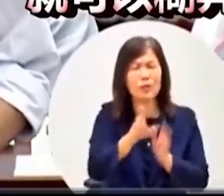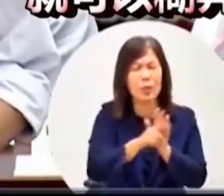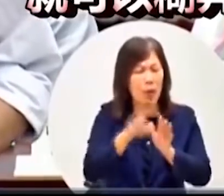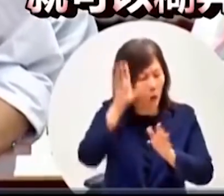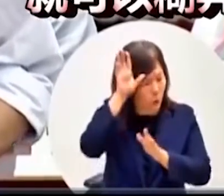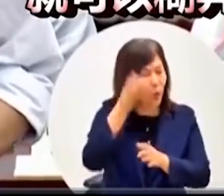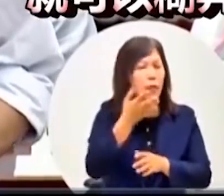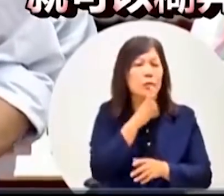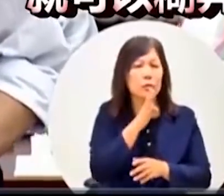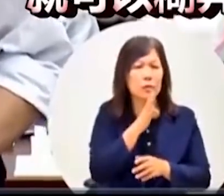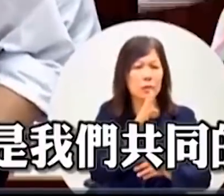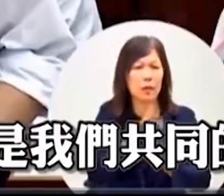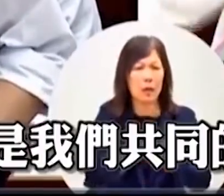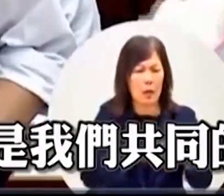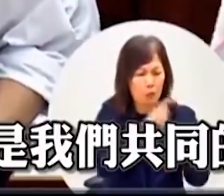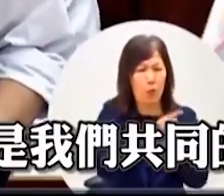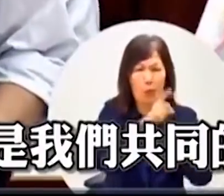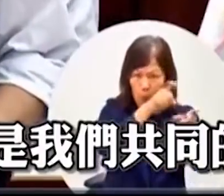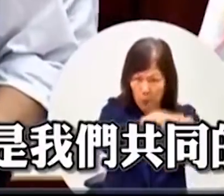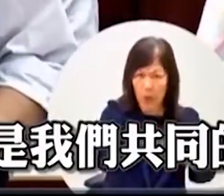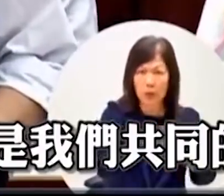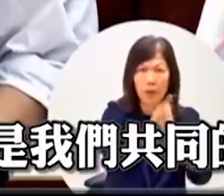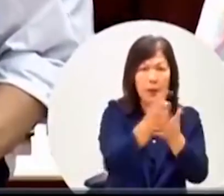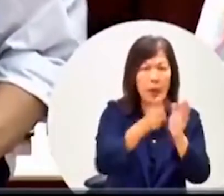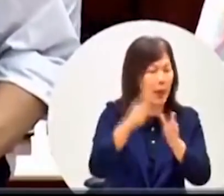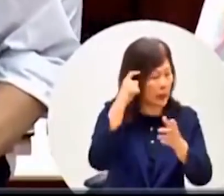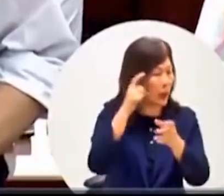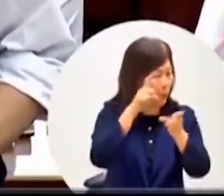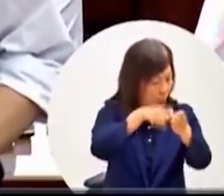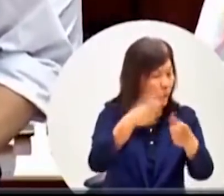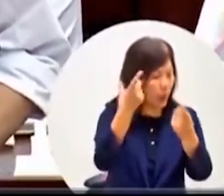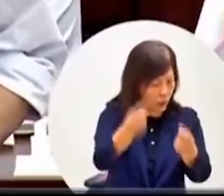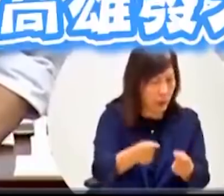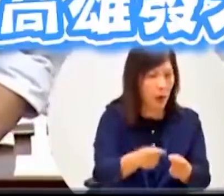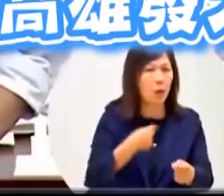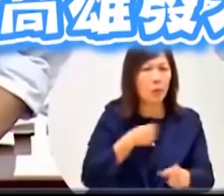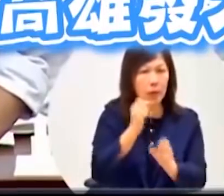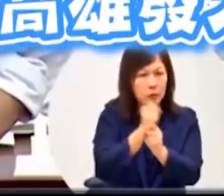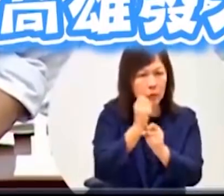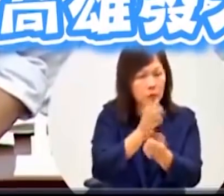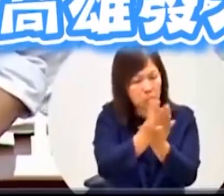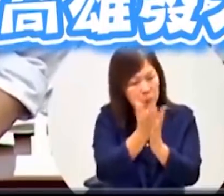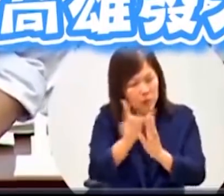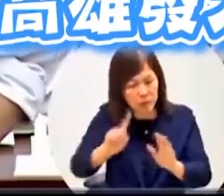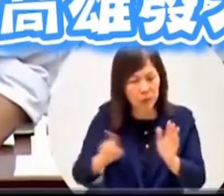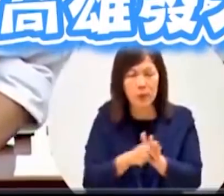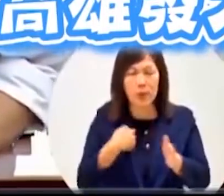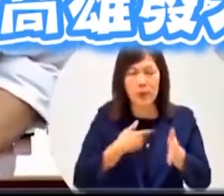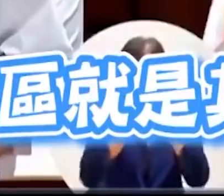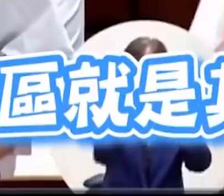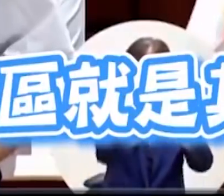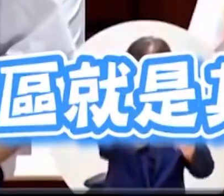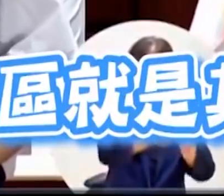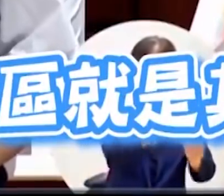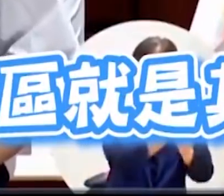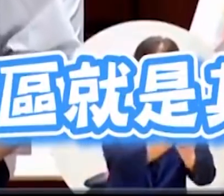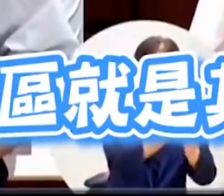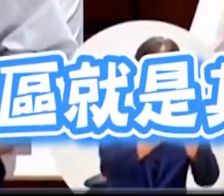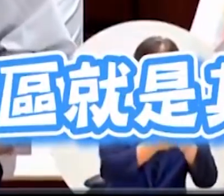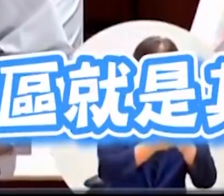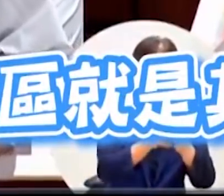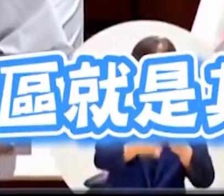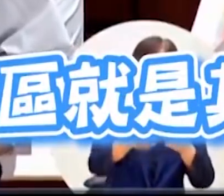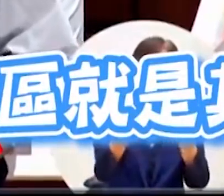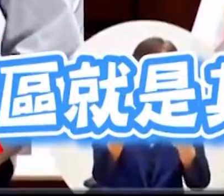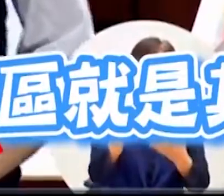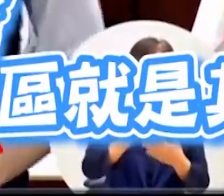高雄要发财。 这个都是我们共同的目标。 我们所做的一切事情都是希望往高雄发大财的目 标。那具体上你要做什么吗？ 这个自贸区是其